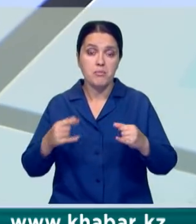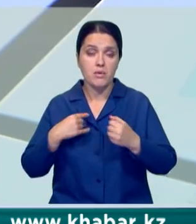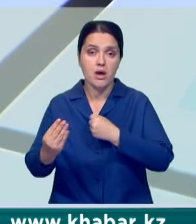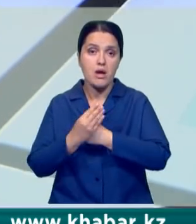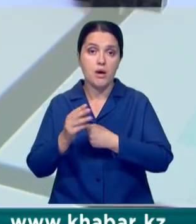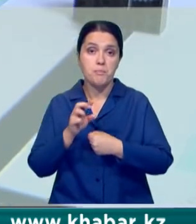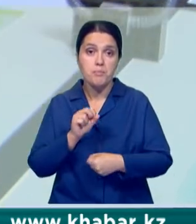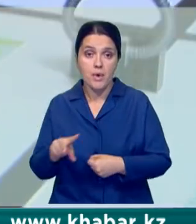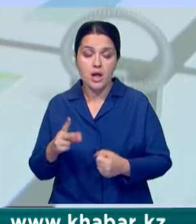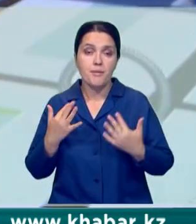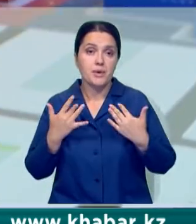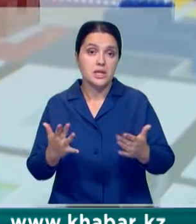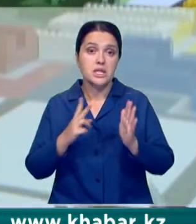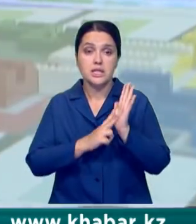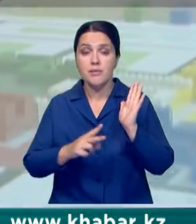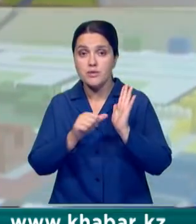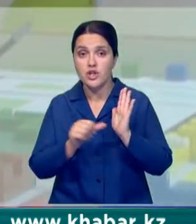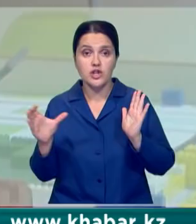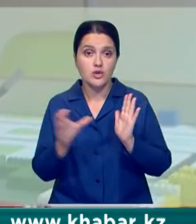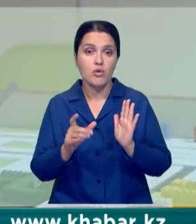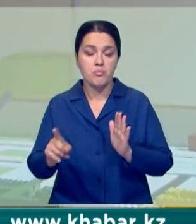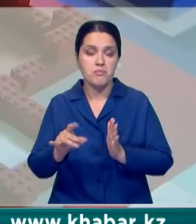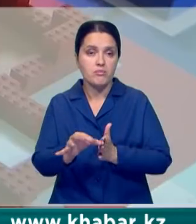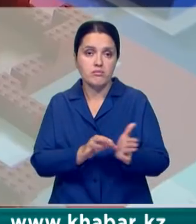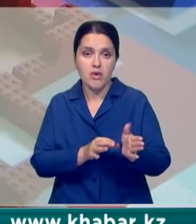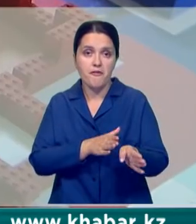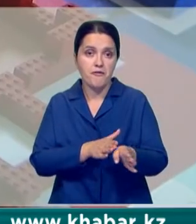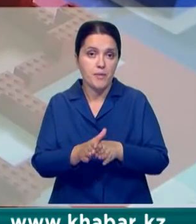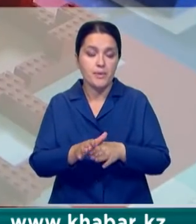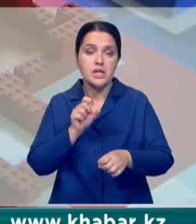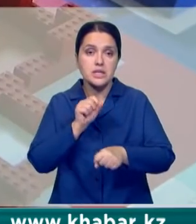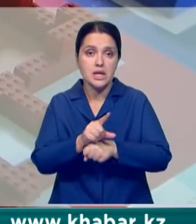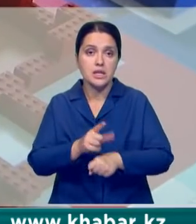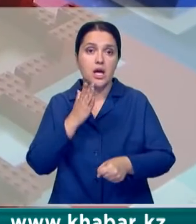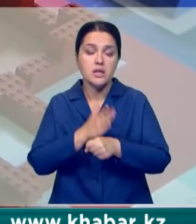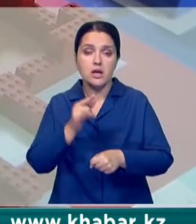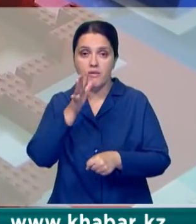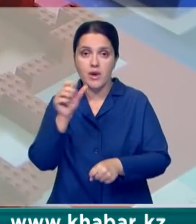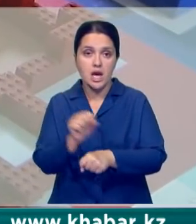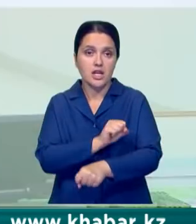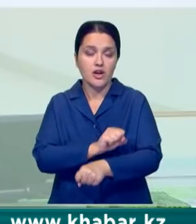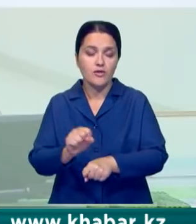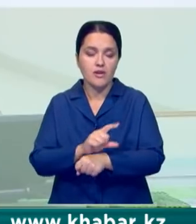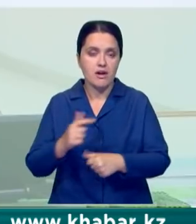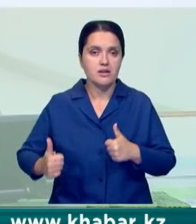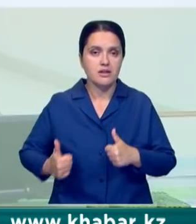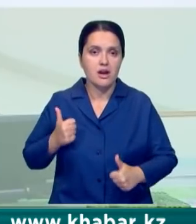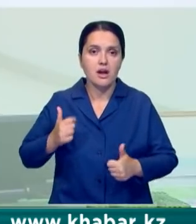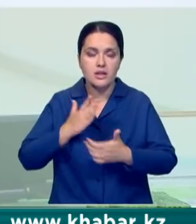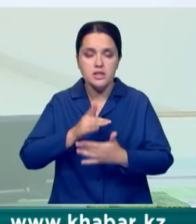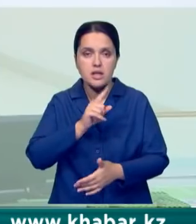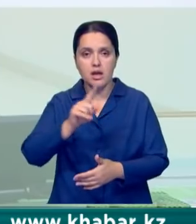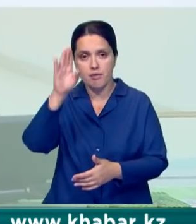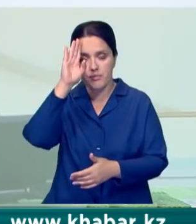потребовалось всего семьдесят шесть секунд чтобы справиться с заданием вместо положенных двух минут рекорд с гордостью говорят ребята и